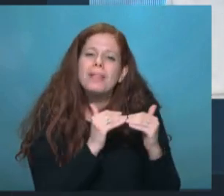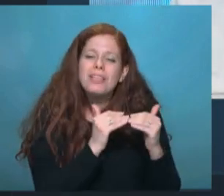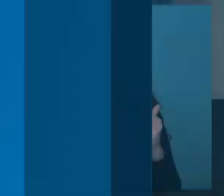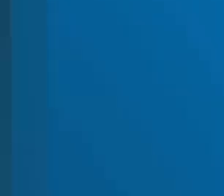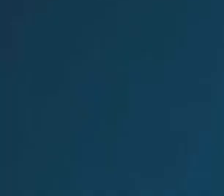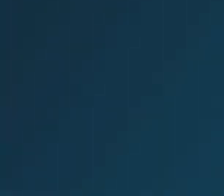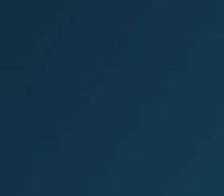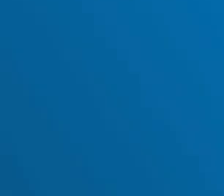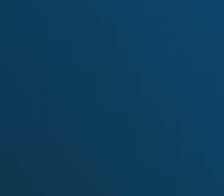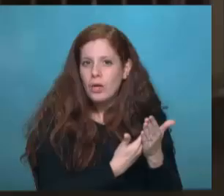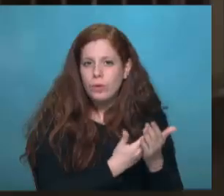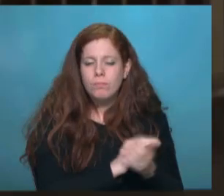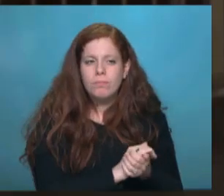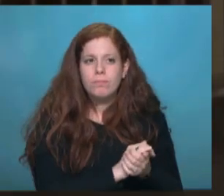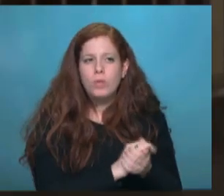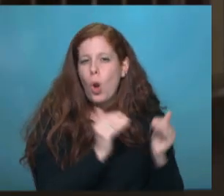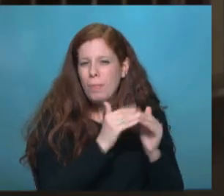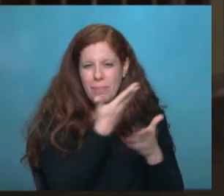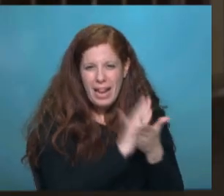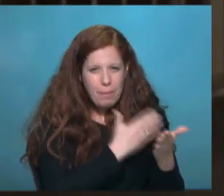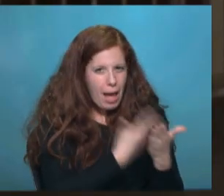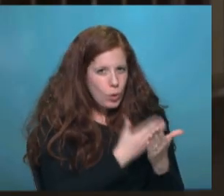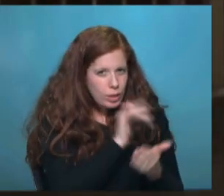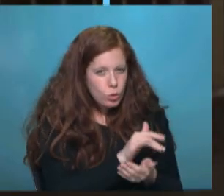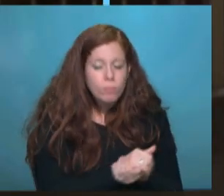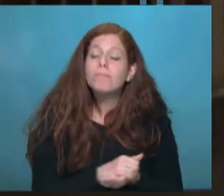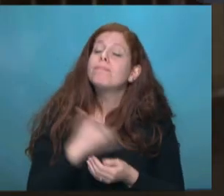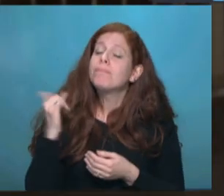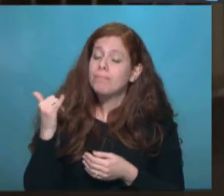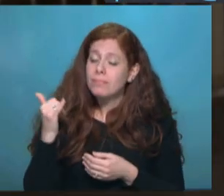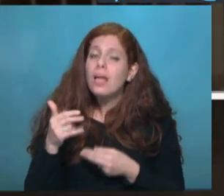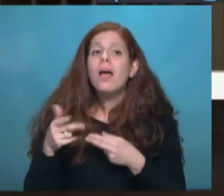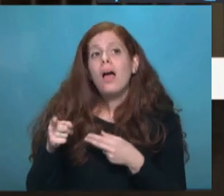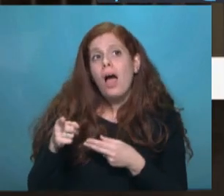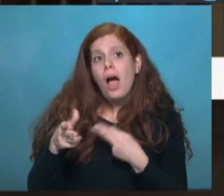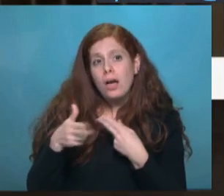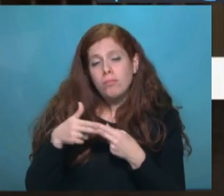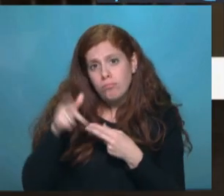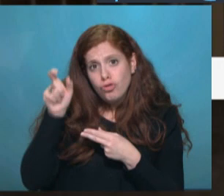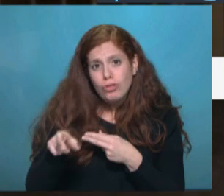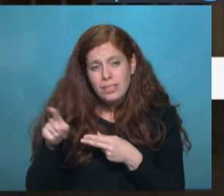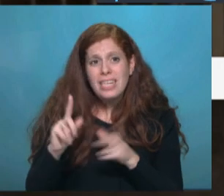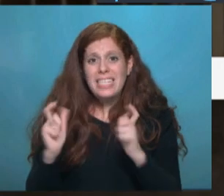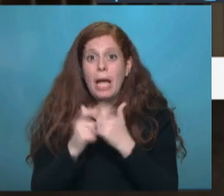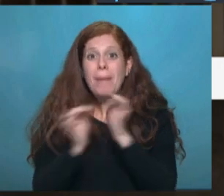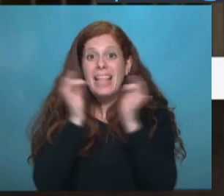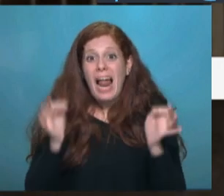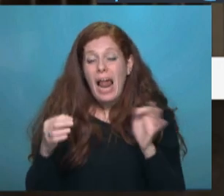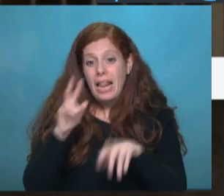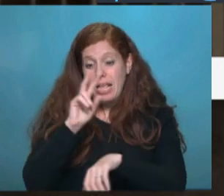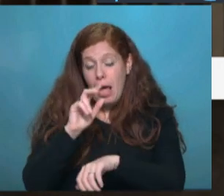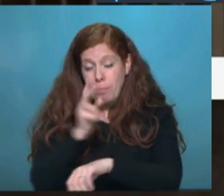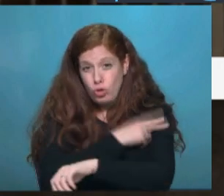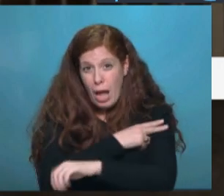נגדו. נכון, החשוד הזה, קרוב משפחתם של הנרצחים, נעצר לכתחילה בידי המשטרה, מכיוון שהעדות